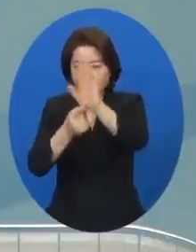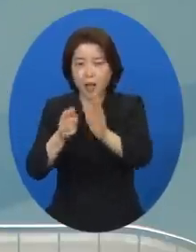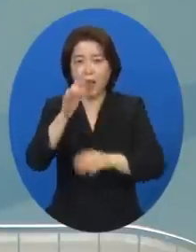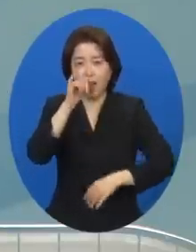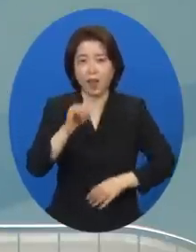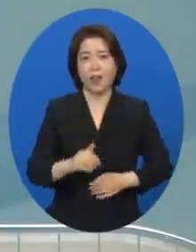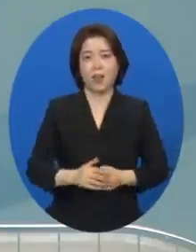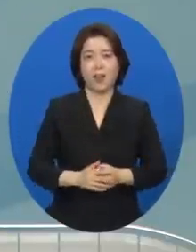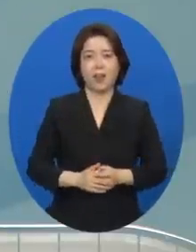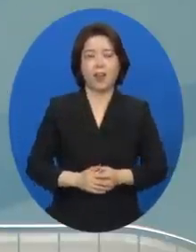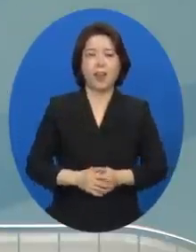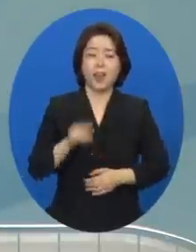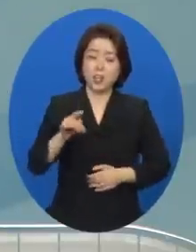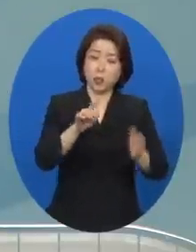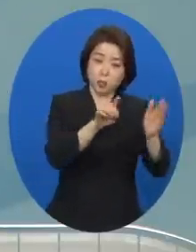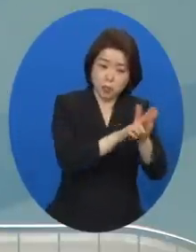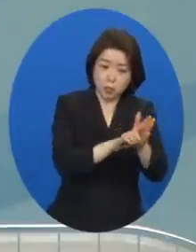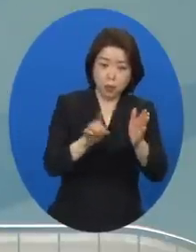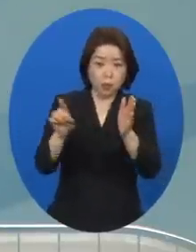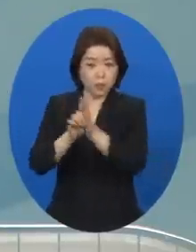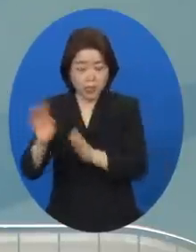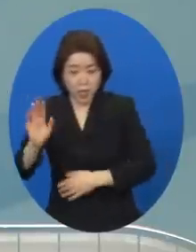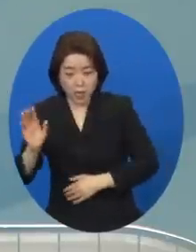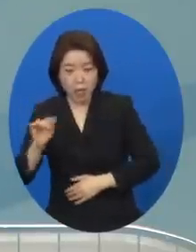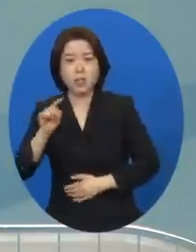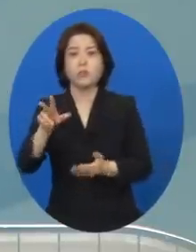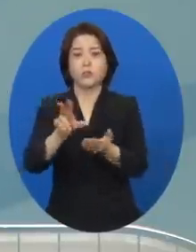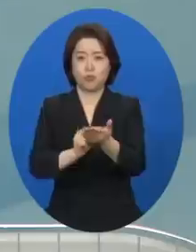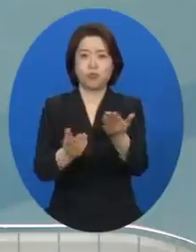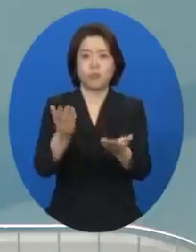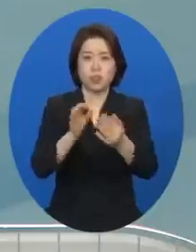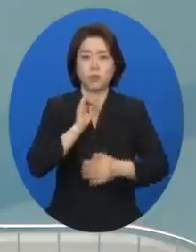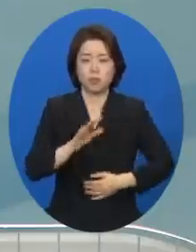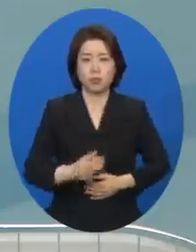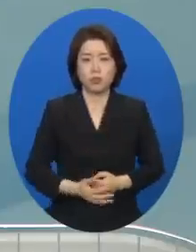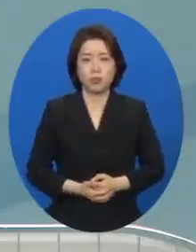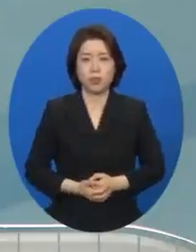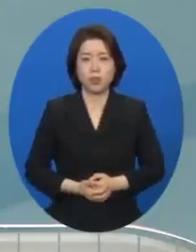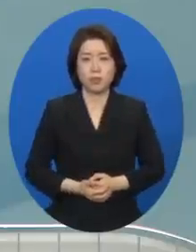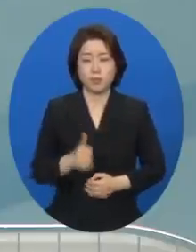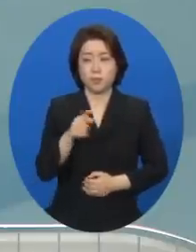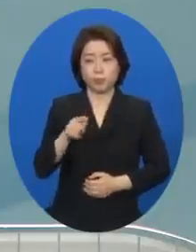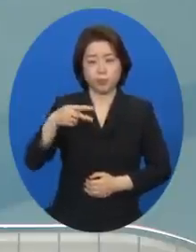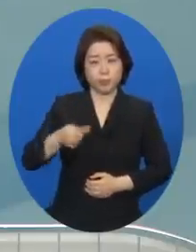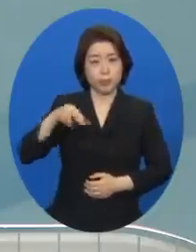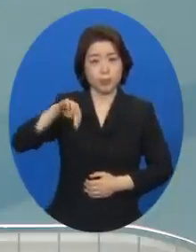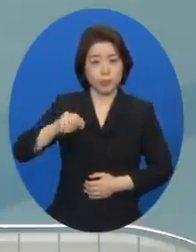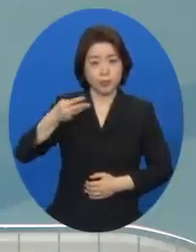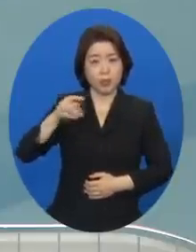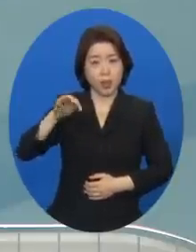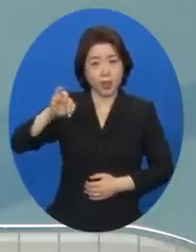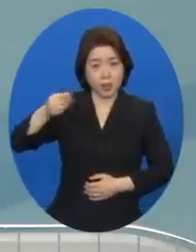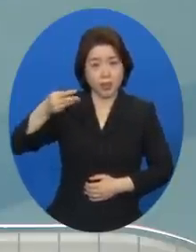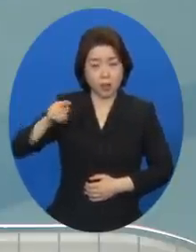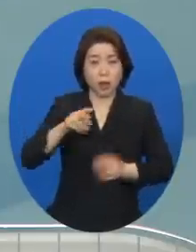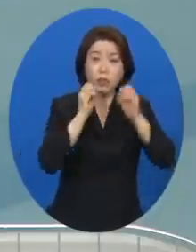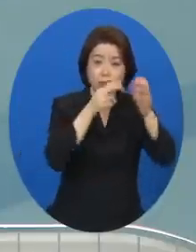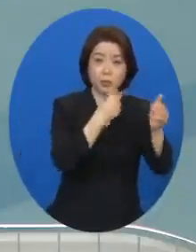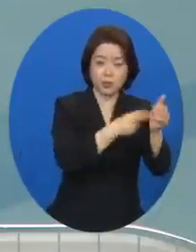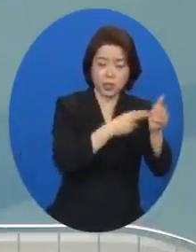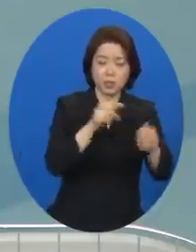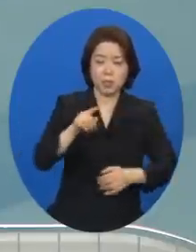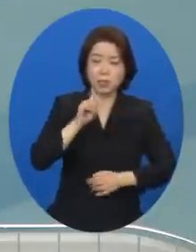이걸 믿느냐 안 믿느냐 문제 분이에요 허드슨 테일러 선교사 님이 그날 이